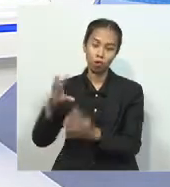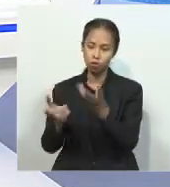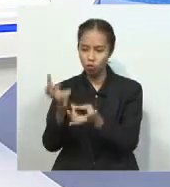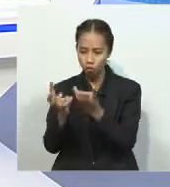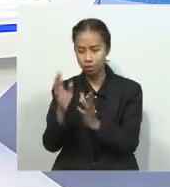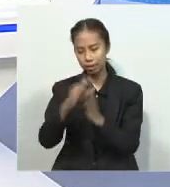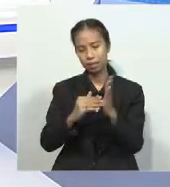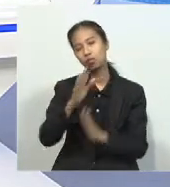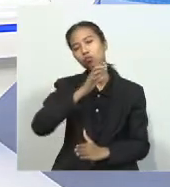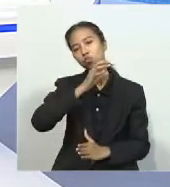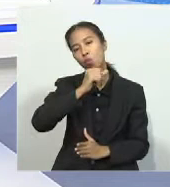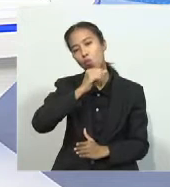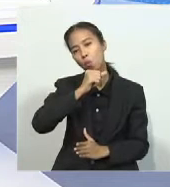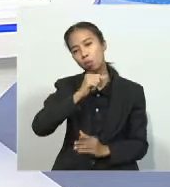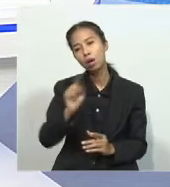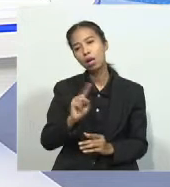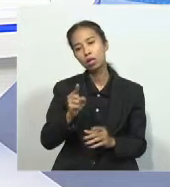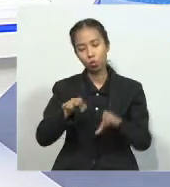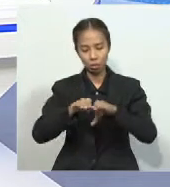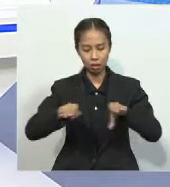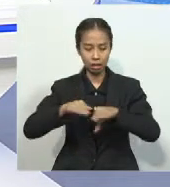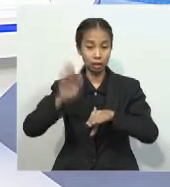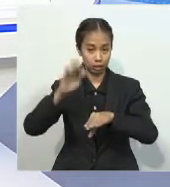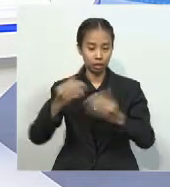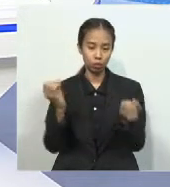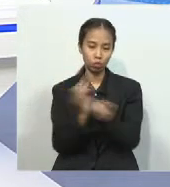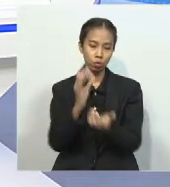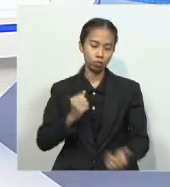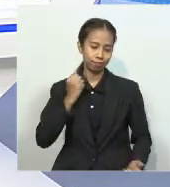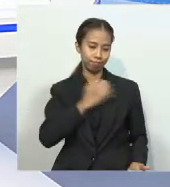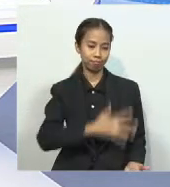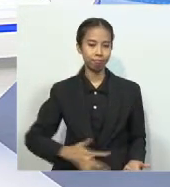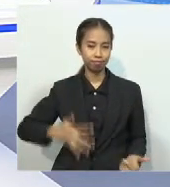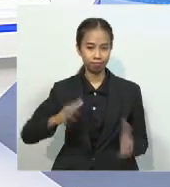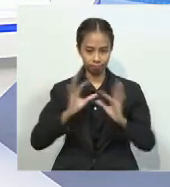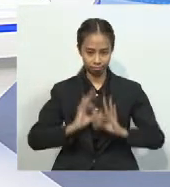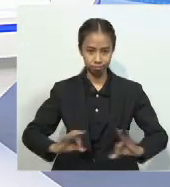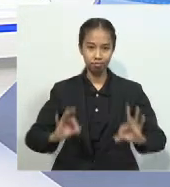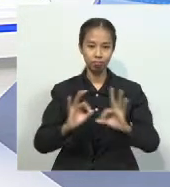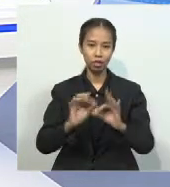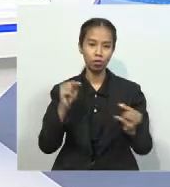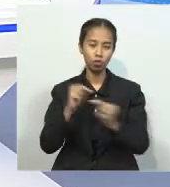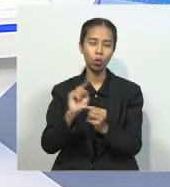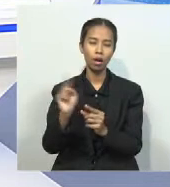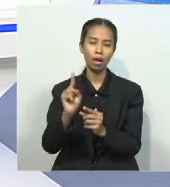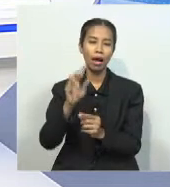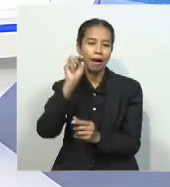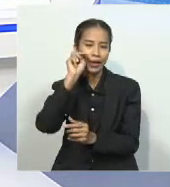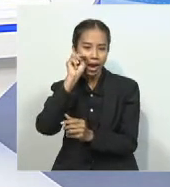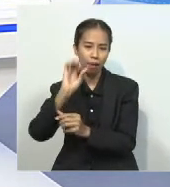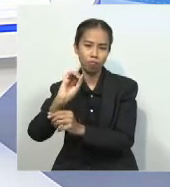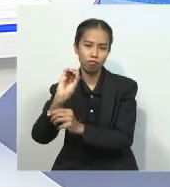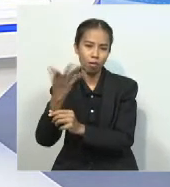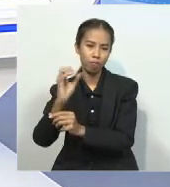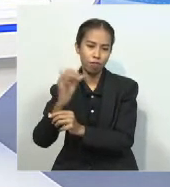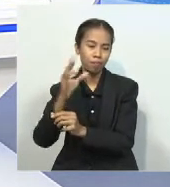อองยังเป็นสีส้มนะครับหรือว่าอยู่ในเกณฑ์ที่มีผลกระทบต่อสุขภาพทำให้จำเป็นต้องติดตั้งสปริงเกอร์นะครับสำหรับที่จะ